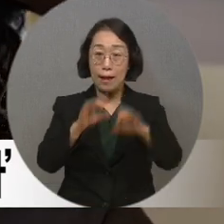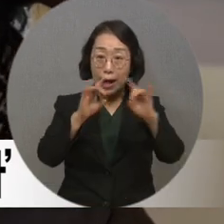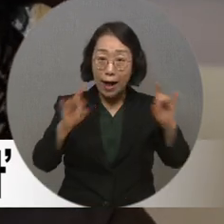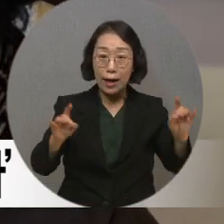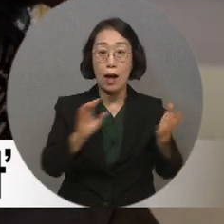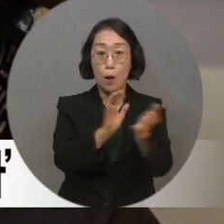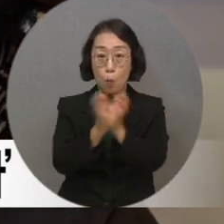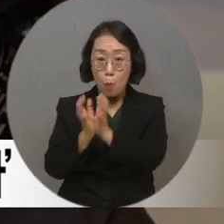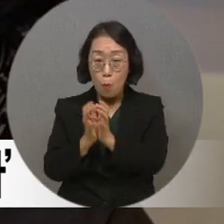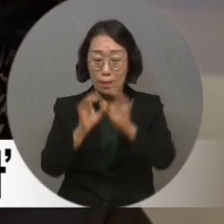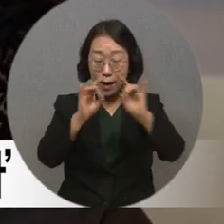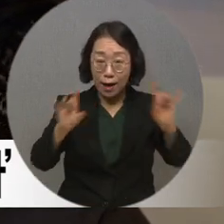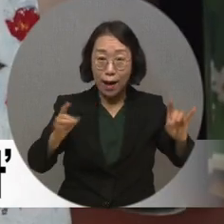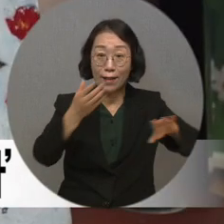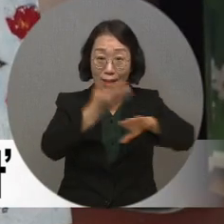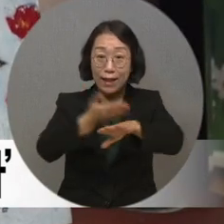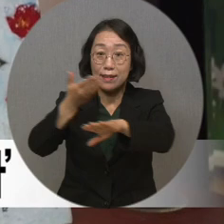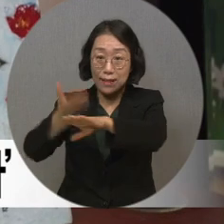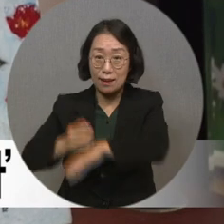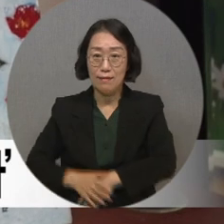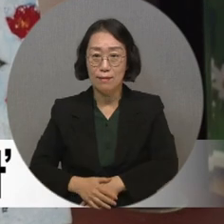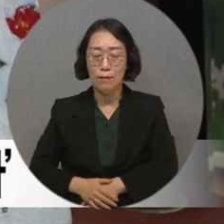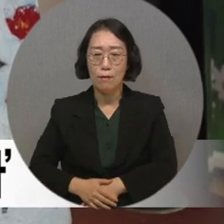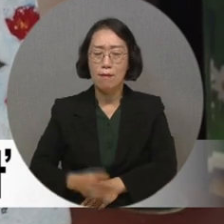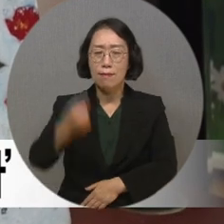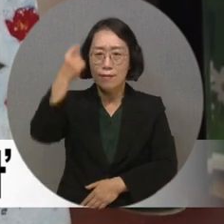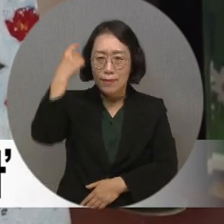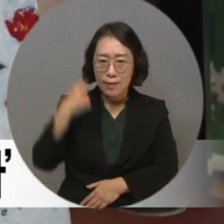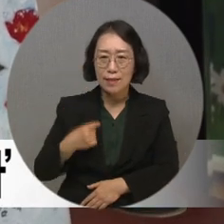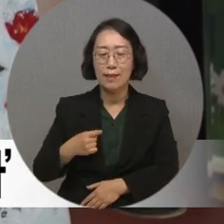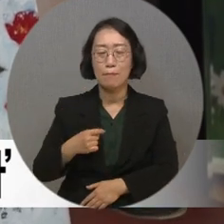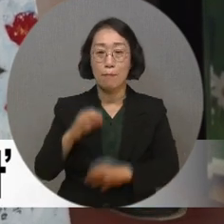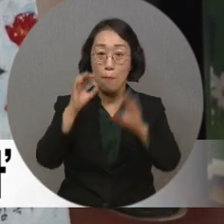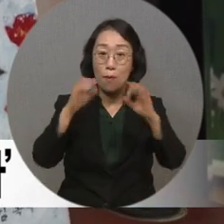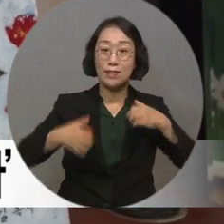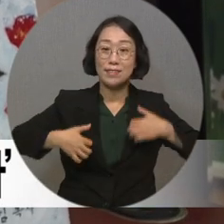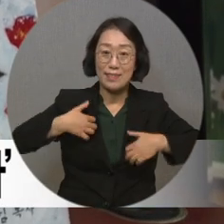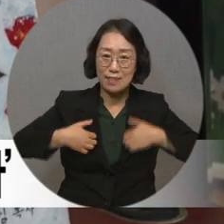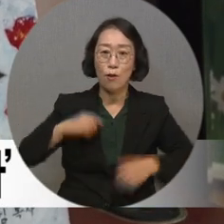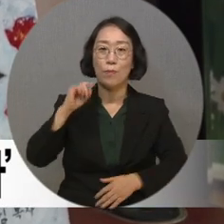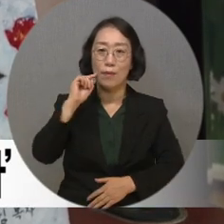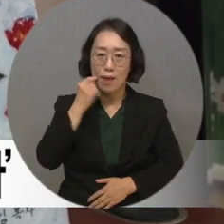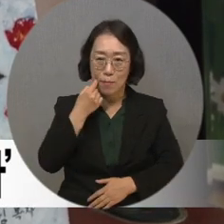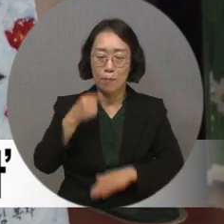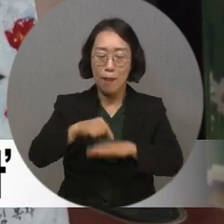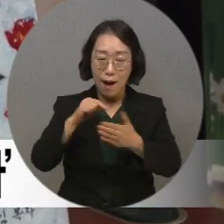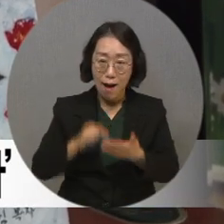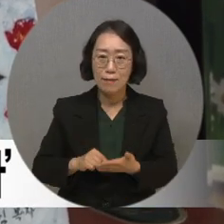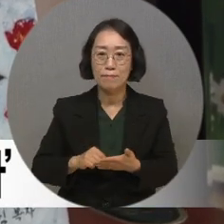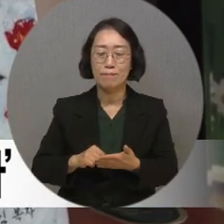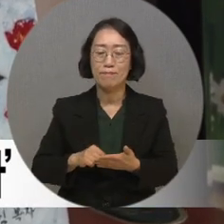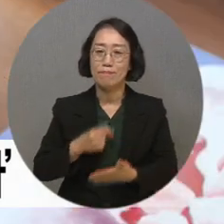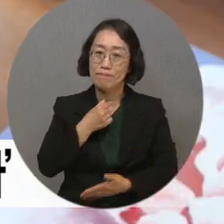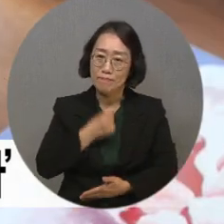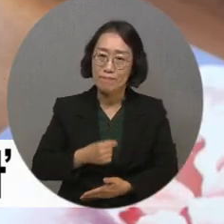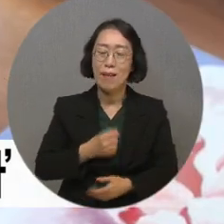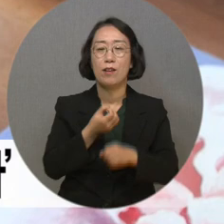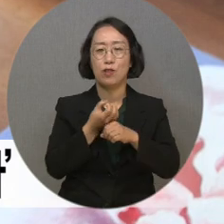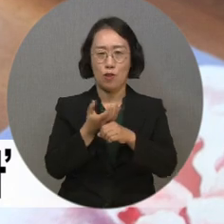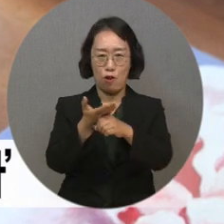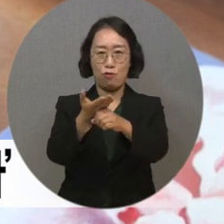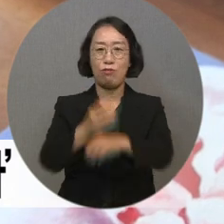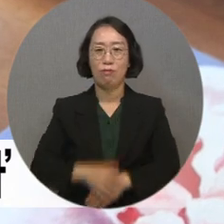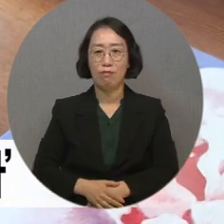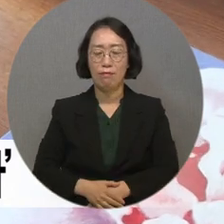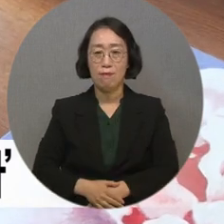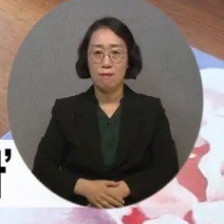아름다움에 주목하는 작가는 꽃을 보며 느껴지는 즐거움과 아름다움을 마음껏 전합니다. 작가는